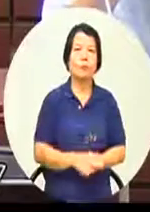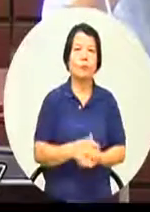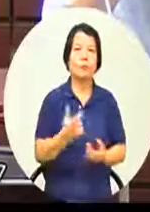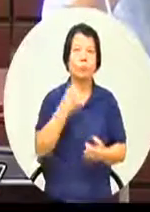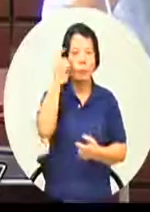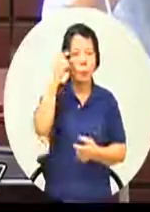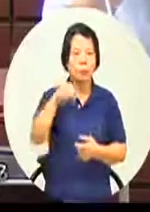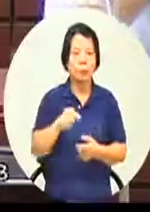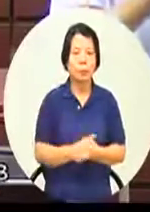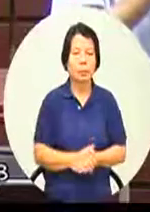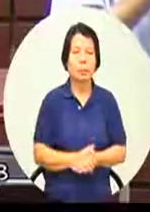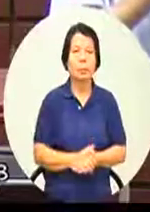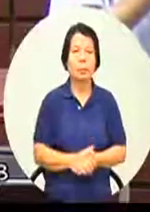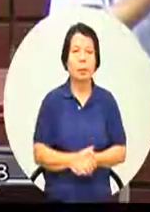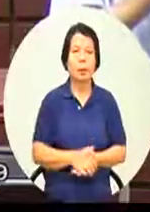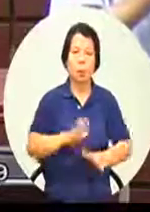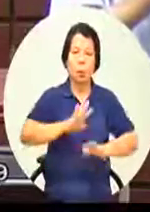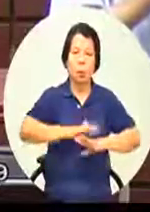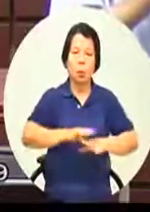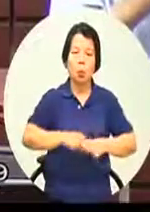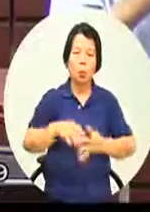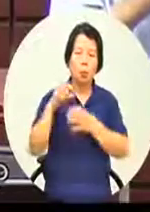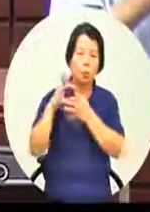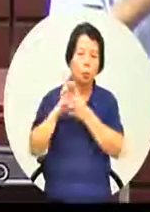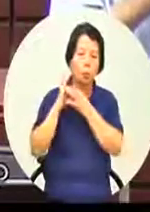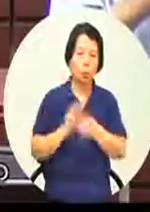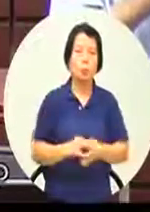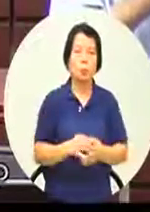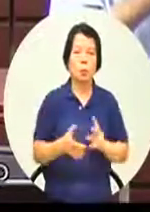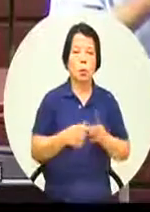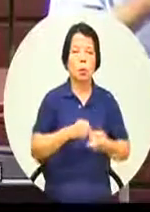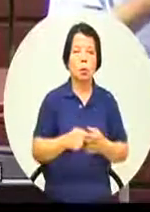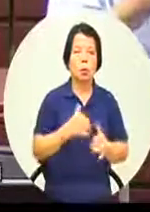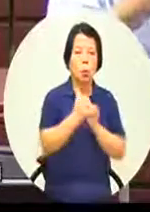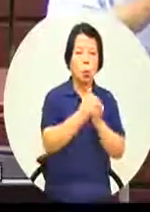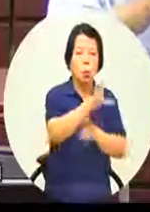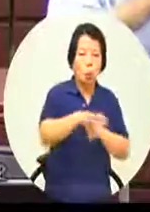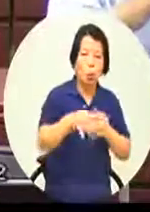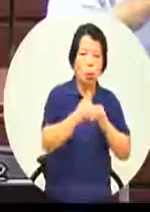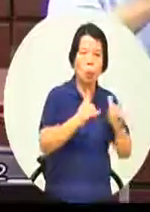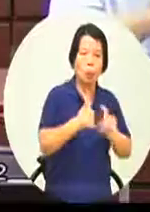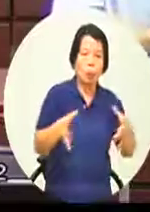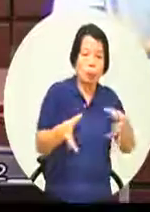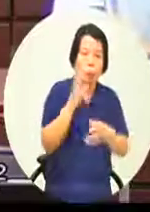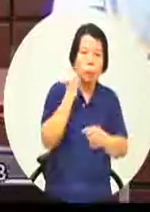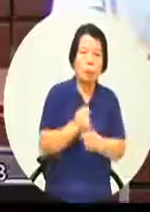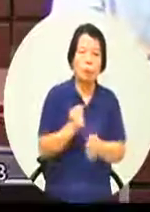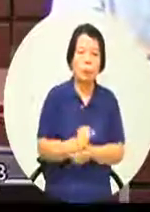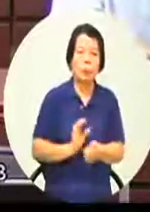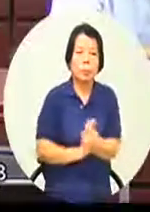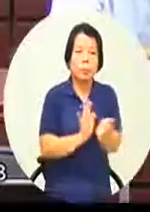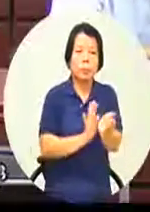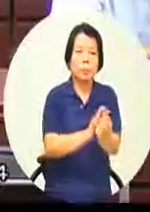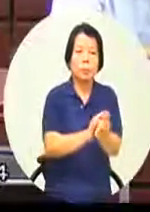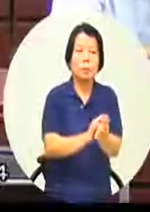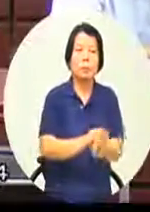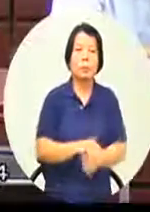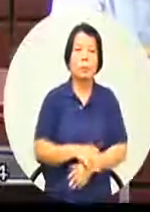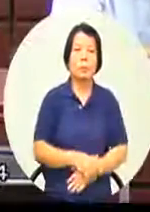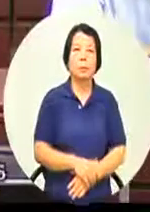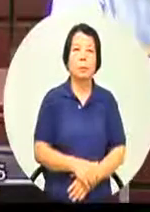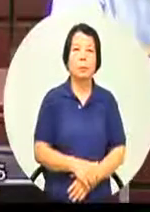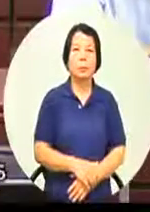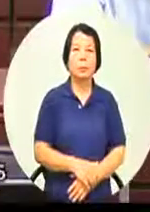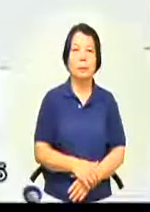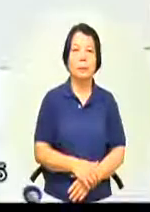这个观念呢，我们会持续的哈，跟我们的农民朋友、小农朋友来合作，继续来推广下去。 好，谢谢